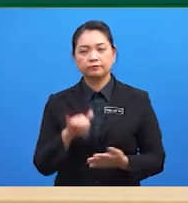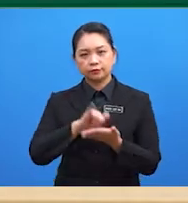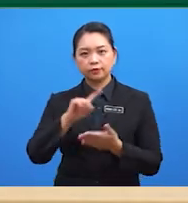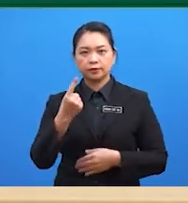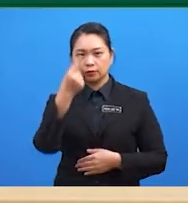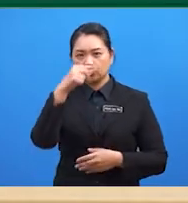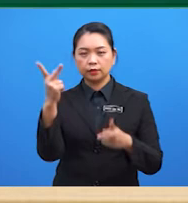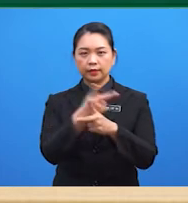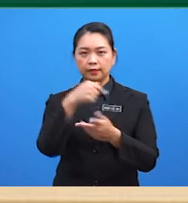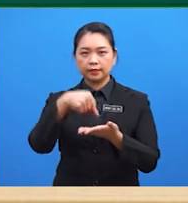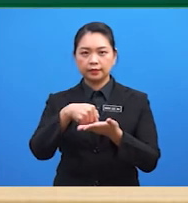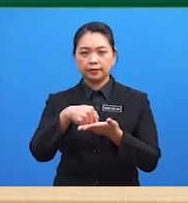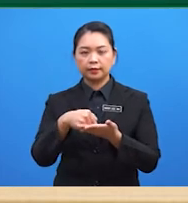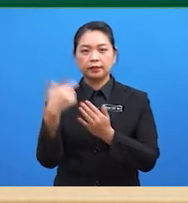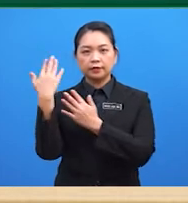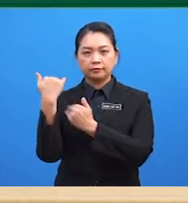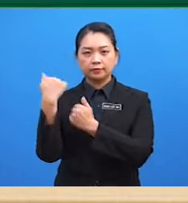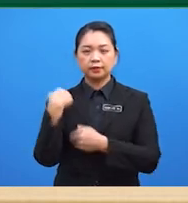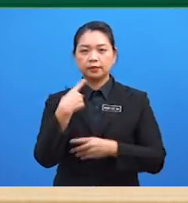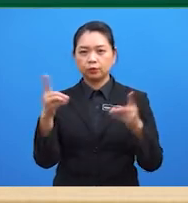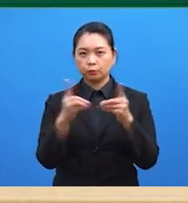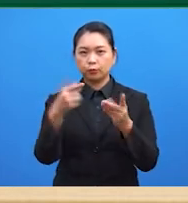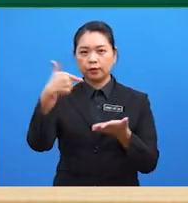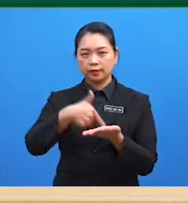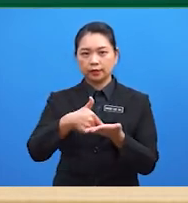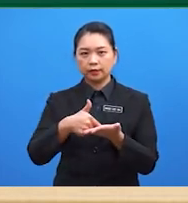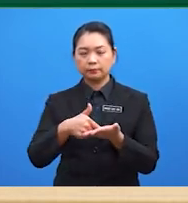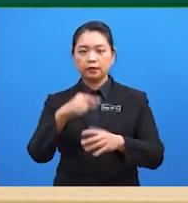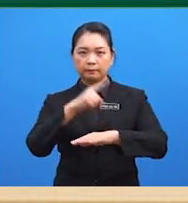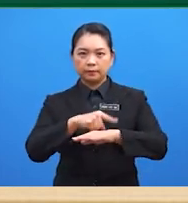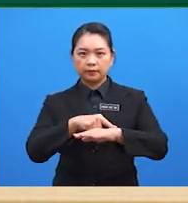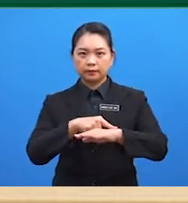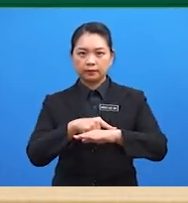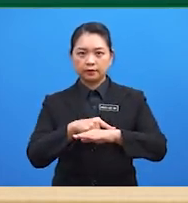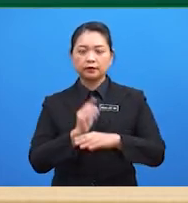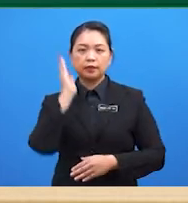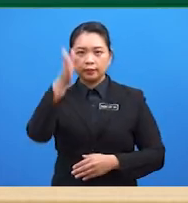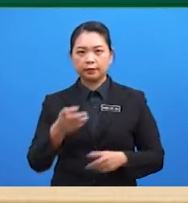sekian saja untuk kali ini. Semoga kita bertemu kembali pada masa